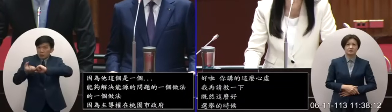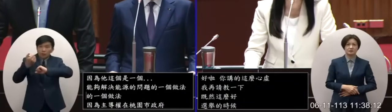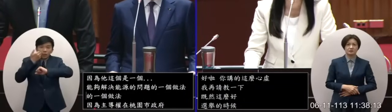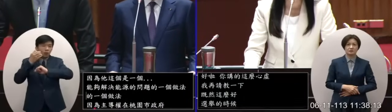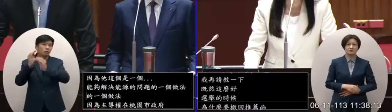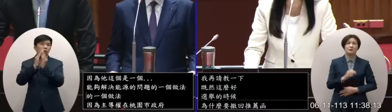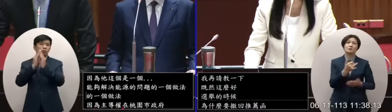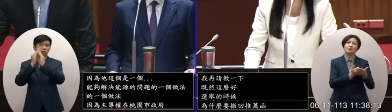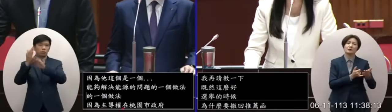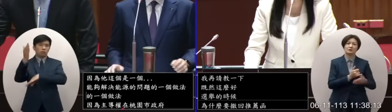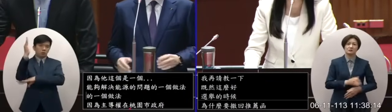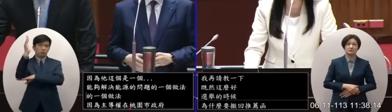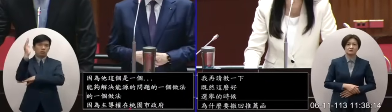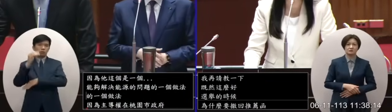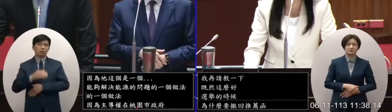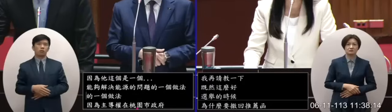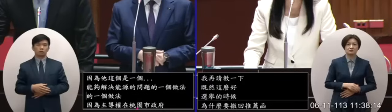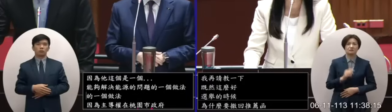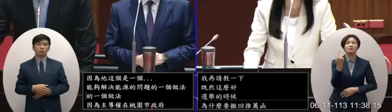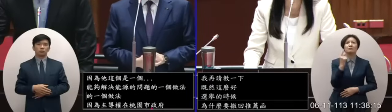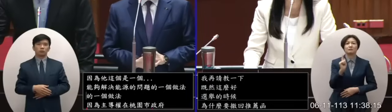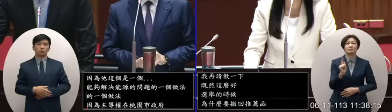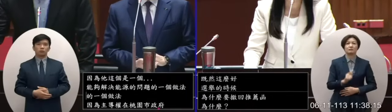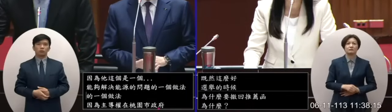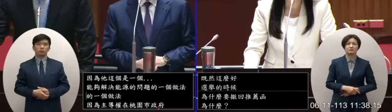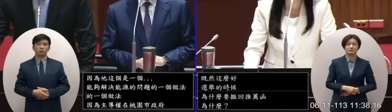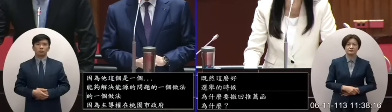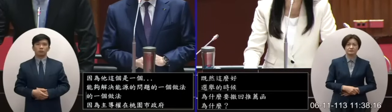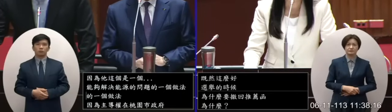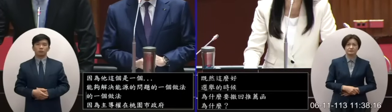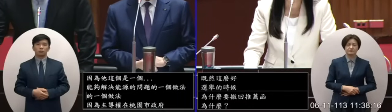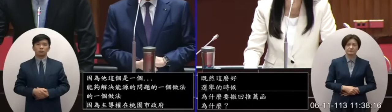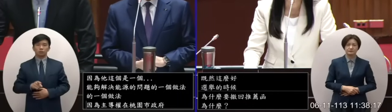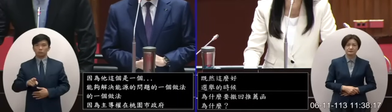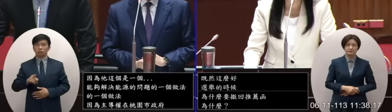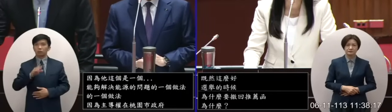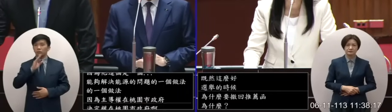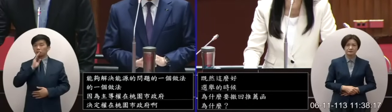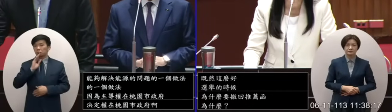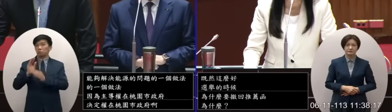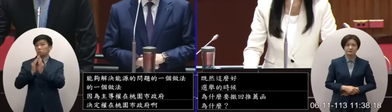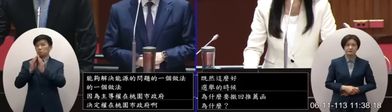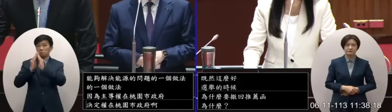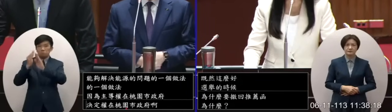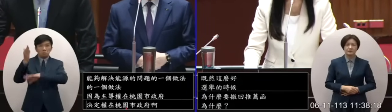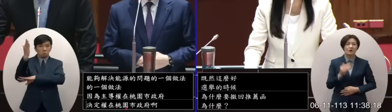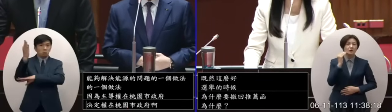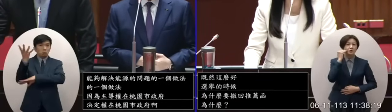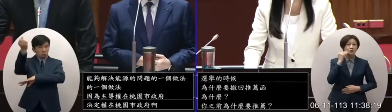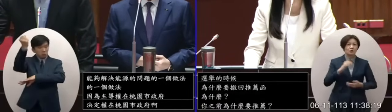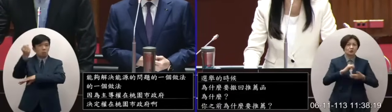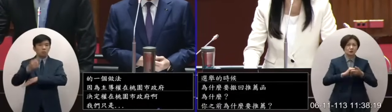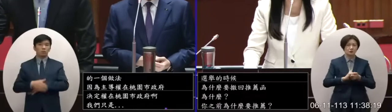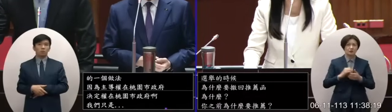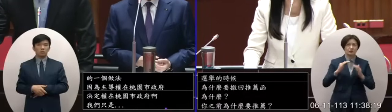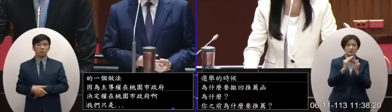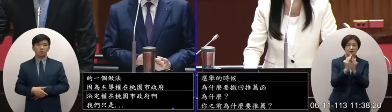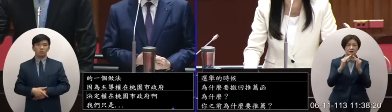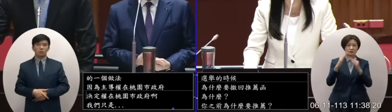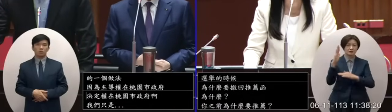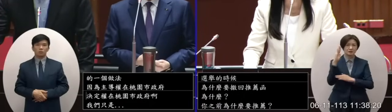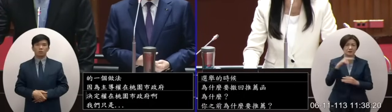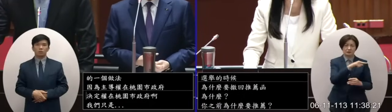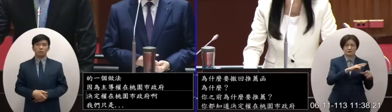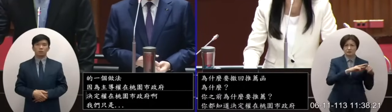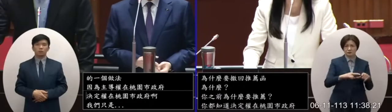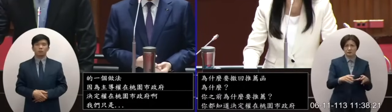政府我们 那又为什么要撤回？ 因为决定是这个桃园市政府。 如果决定是桃园市政府，你就不应该推荐